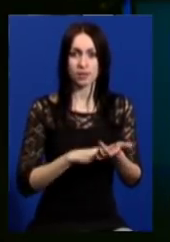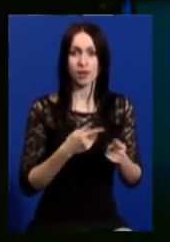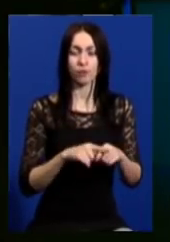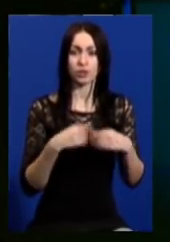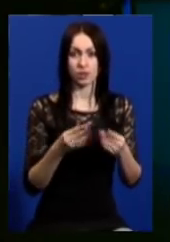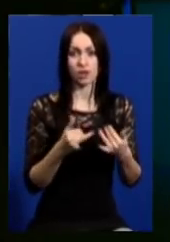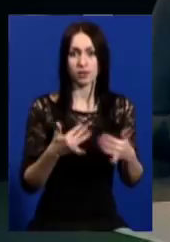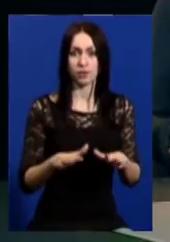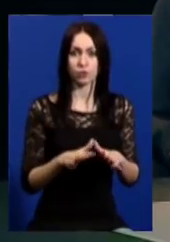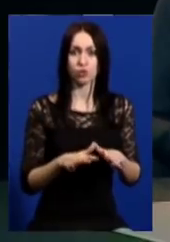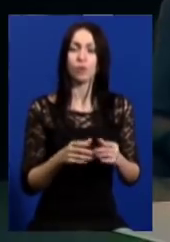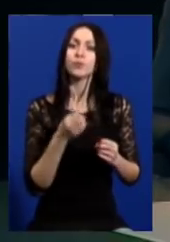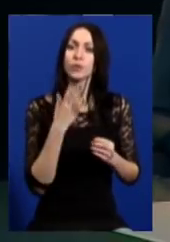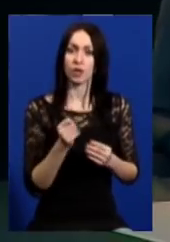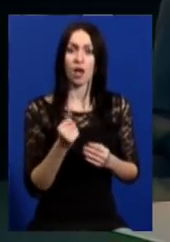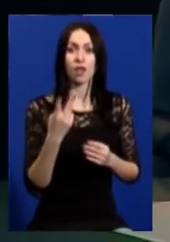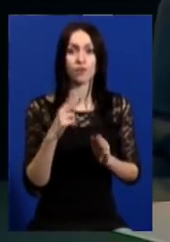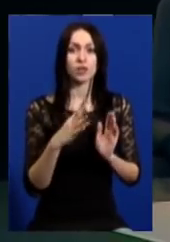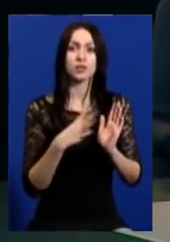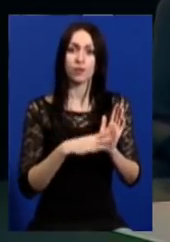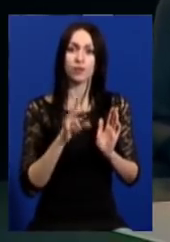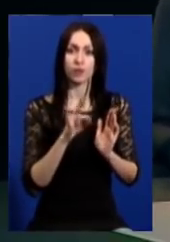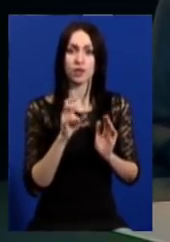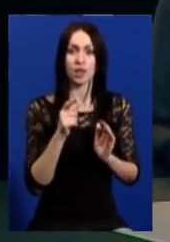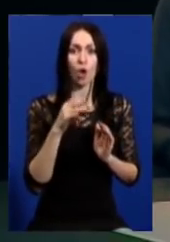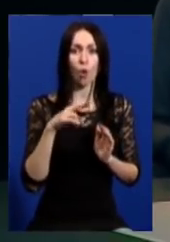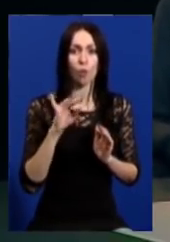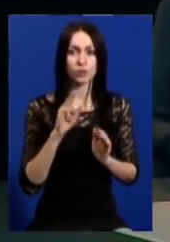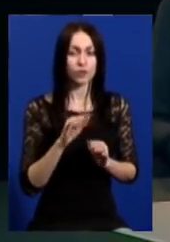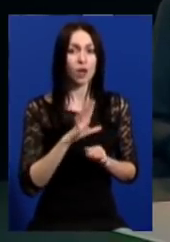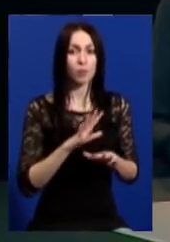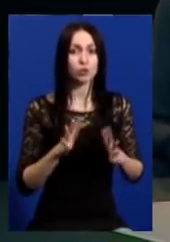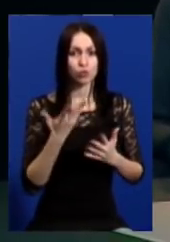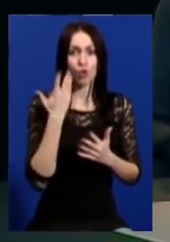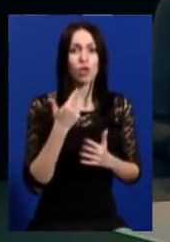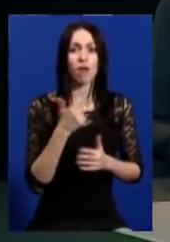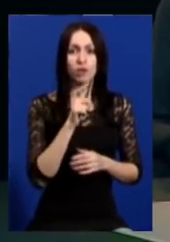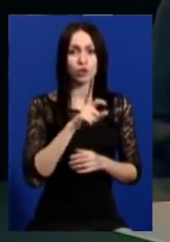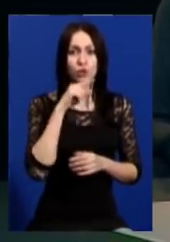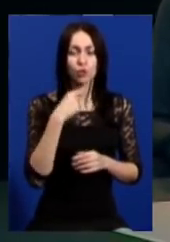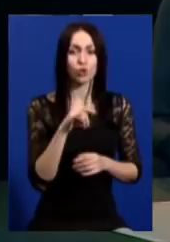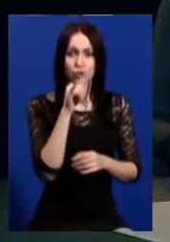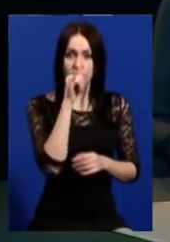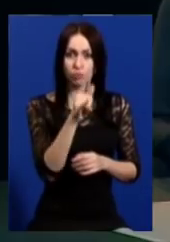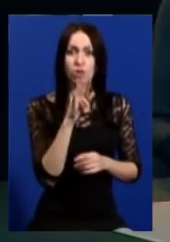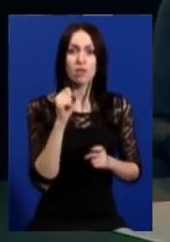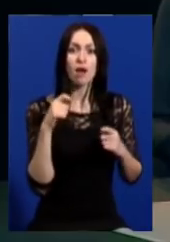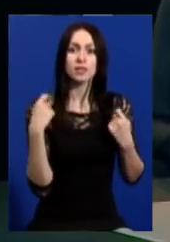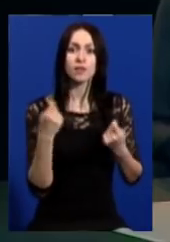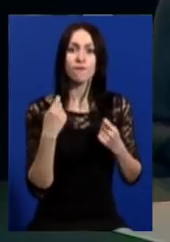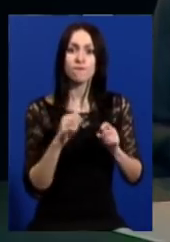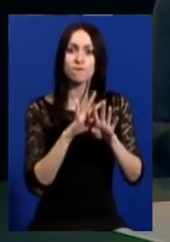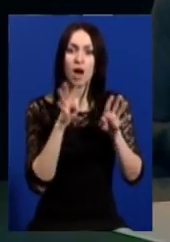все. А от 29 листопада на Гоптівці був випадок, коли громадянина Росії не пустили на весілля в